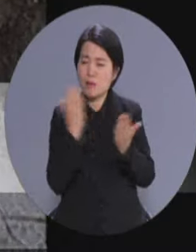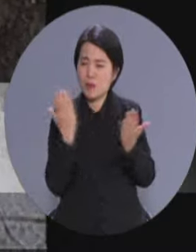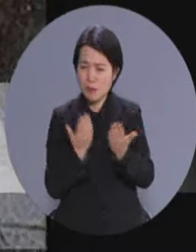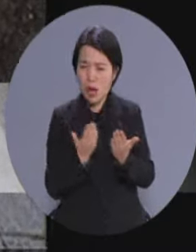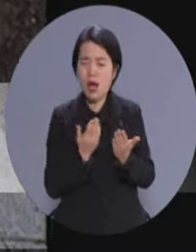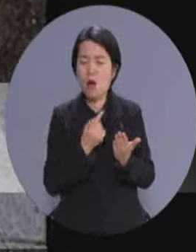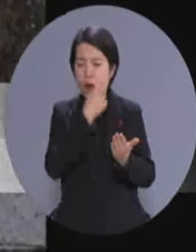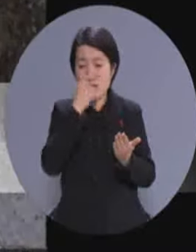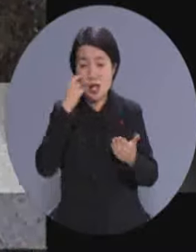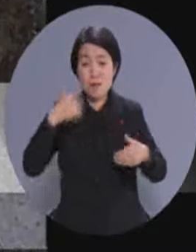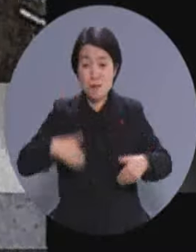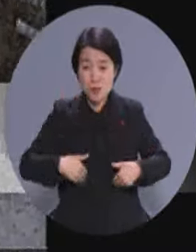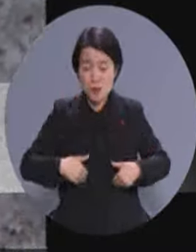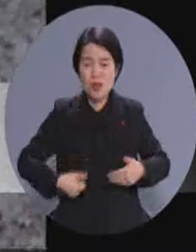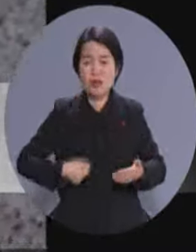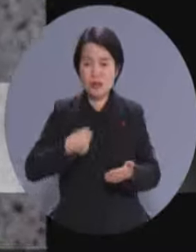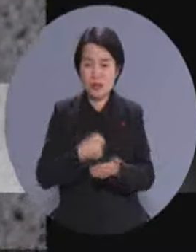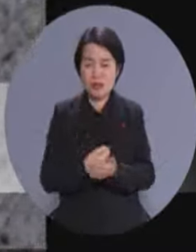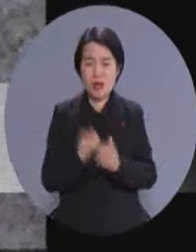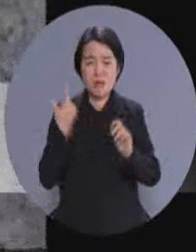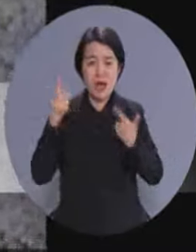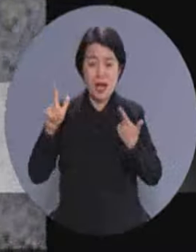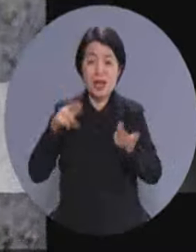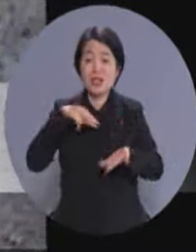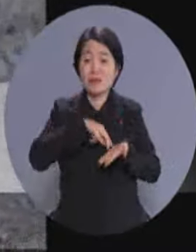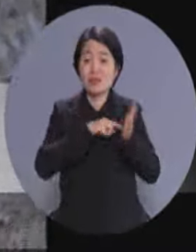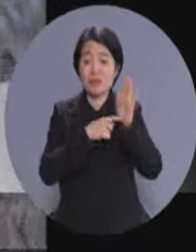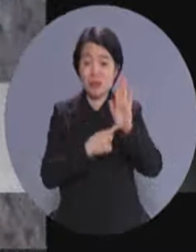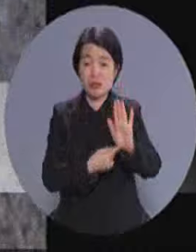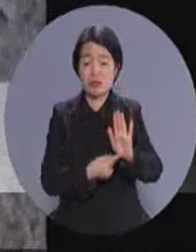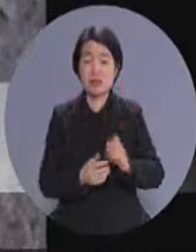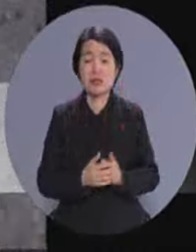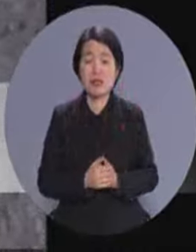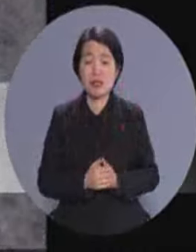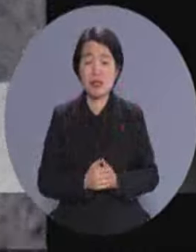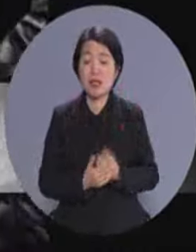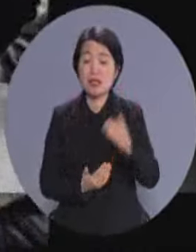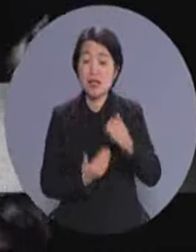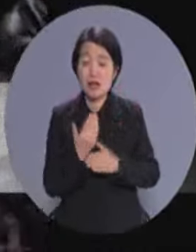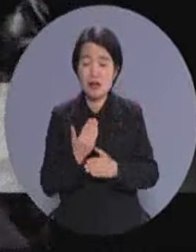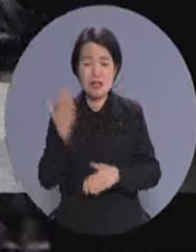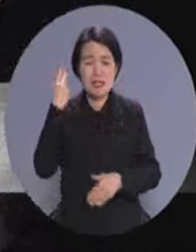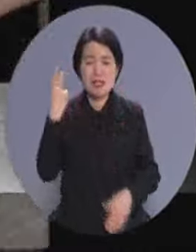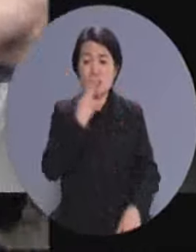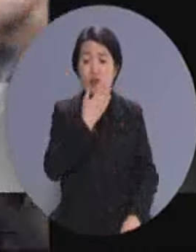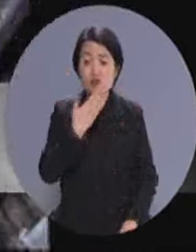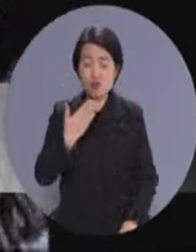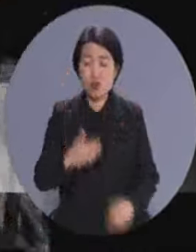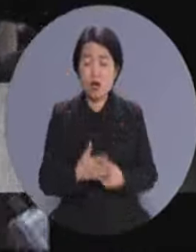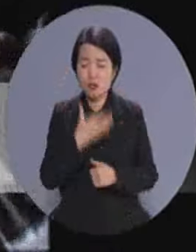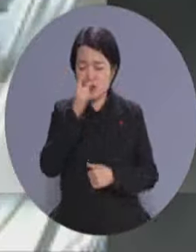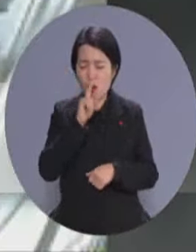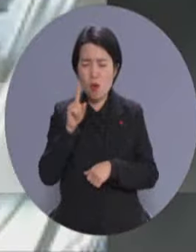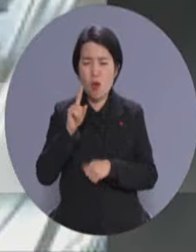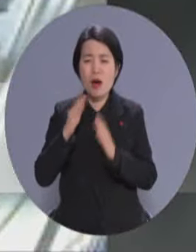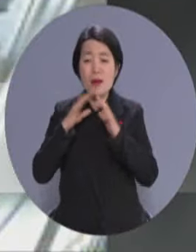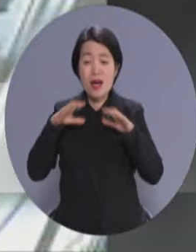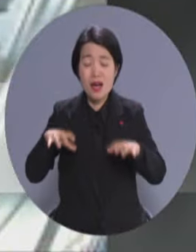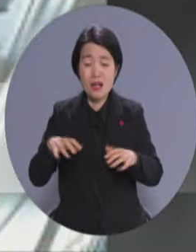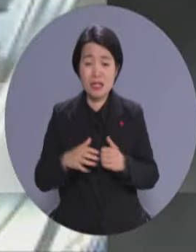판단이 필요하다는 결론을 내고 항고했다고 밝혔습니다. 해당 사건은 지난 2009년 순천시 한